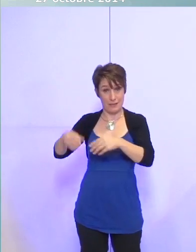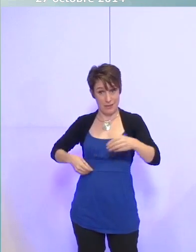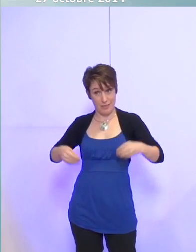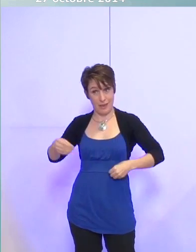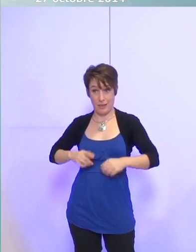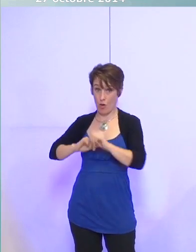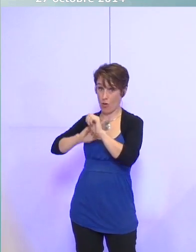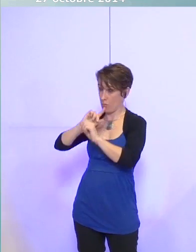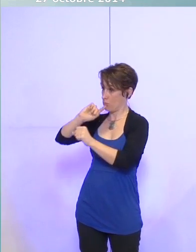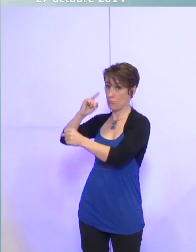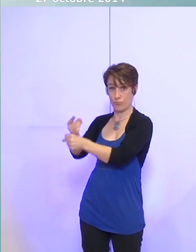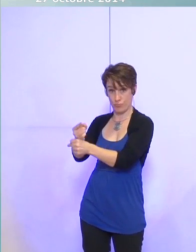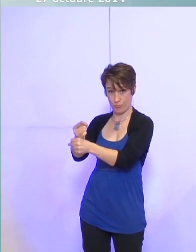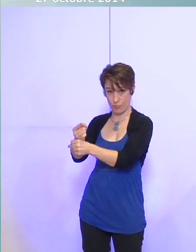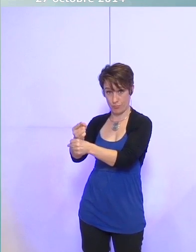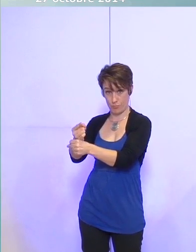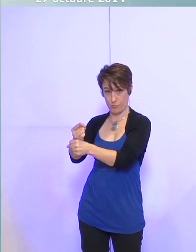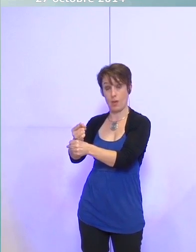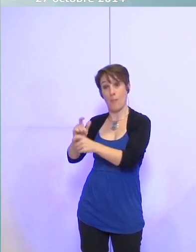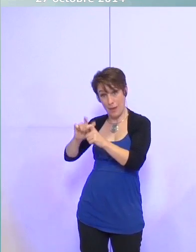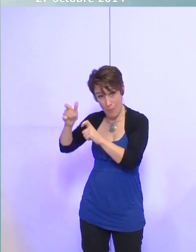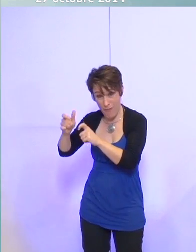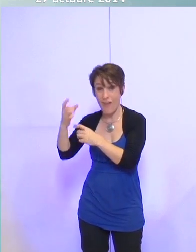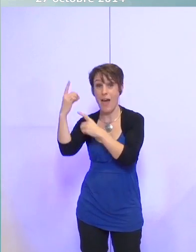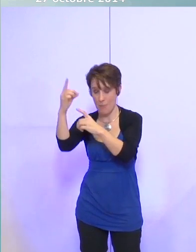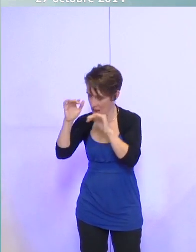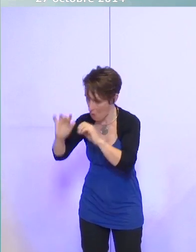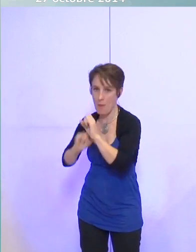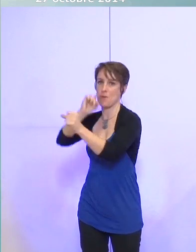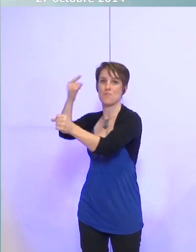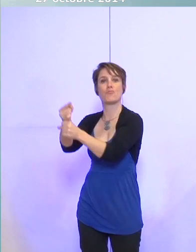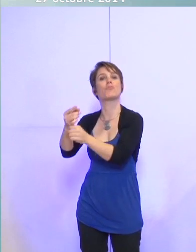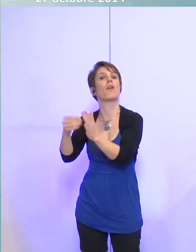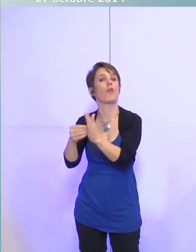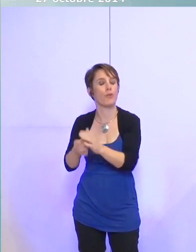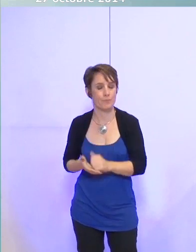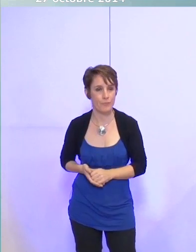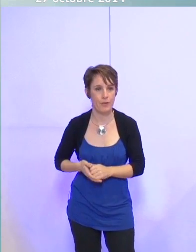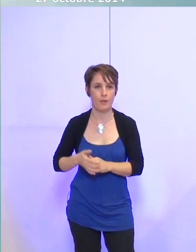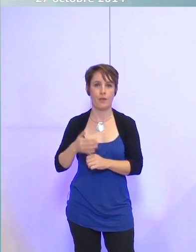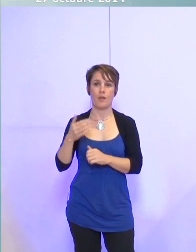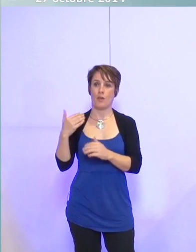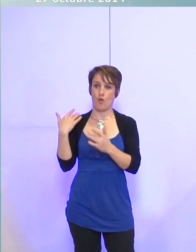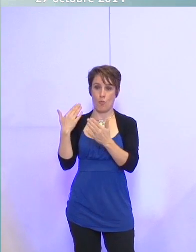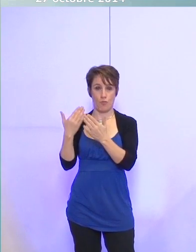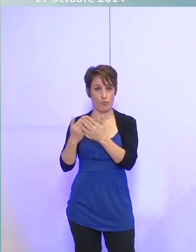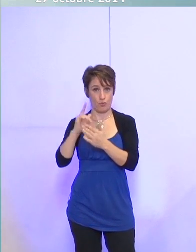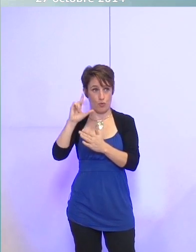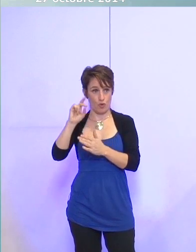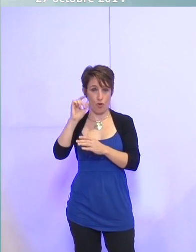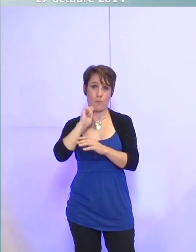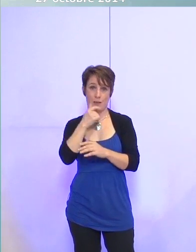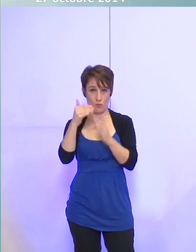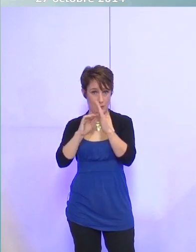confirmée en cour d'appel. Entre fin 2011 et le 30 mars 2014, la